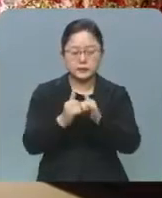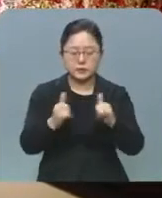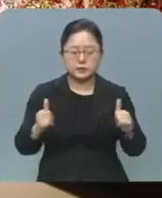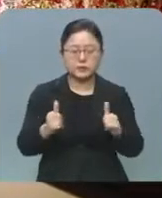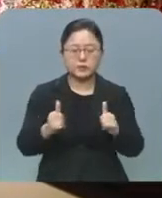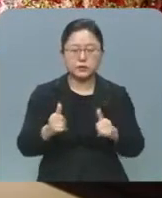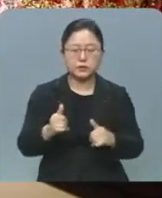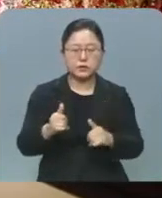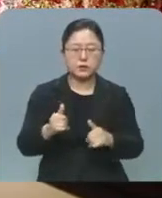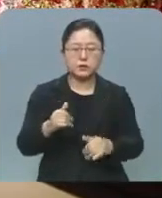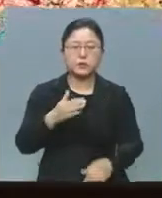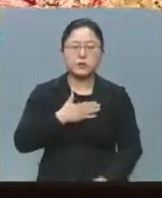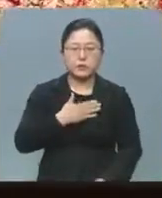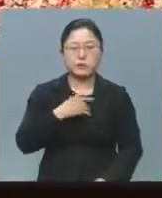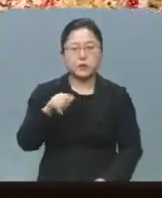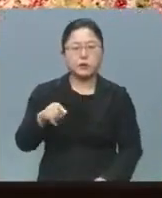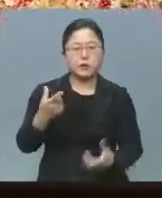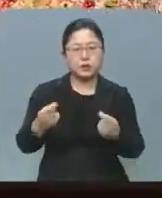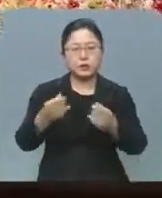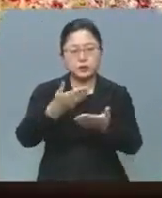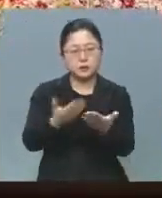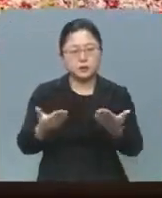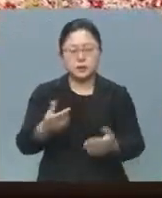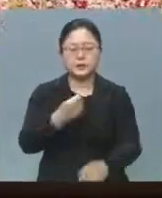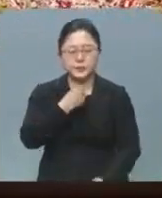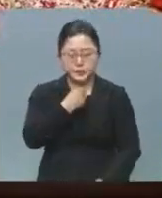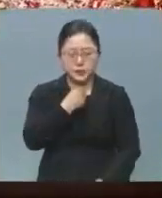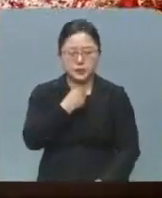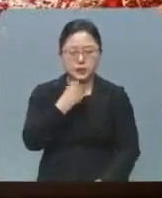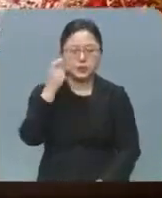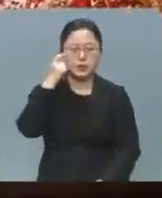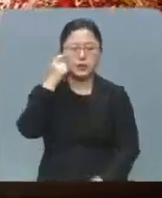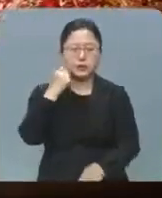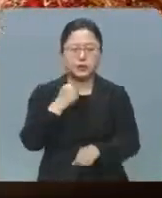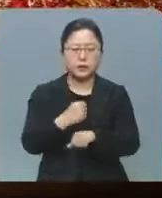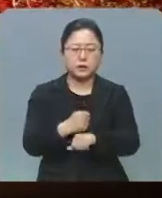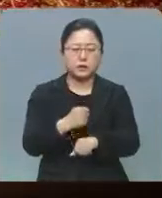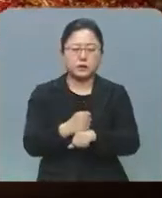이렇게 나도 이렇게 했으면 좋겠구나 하고